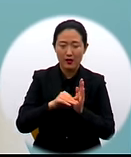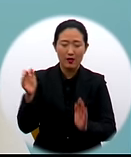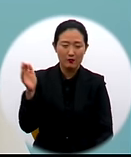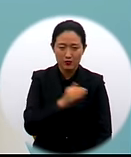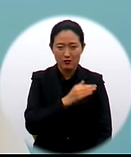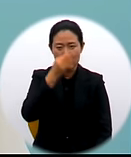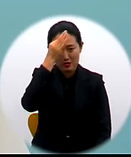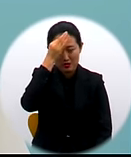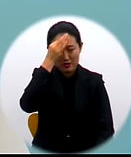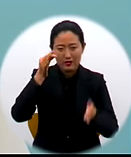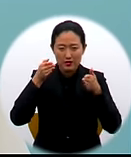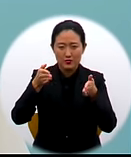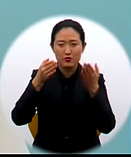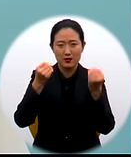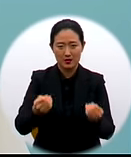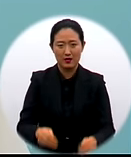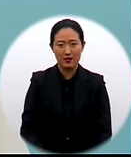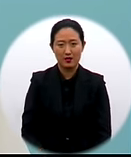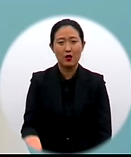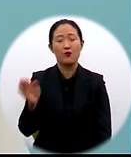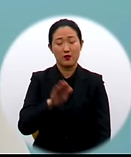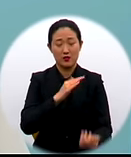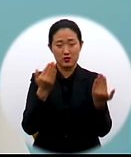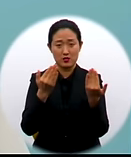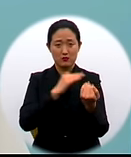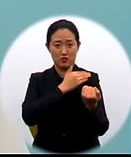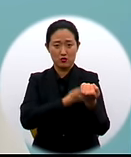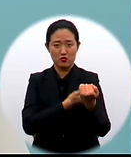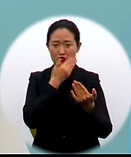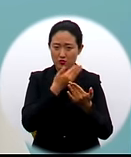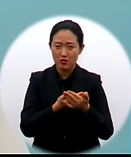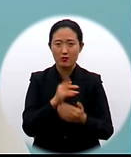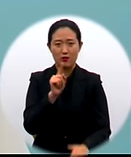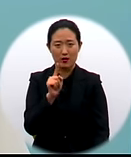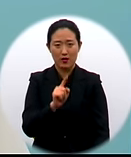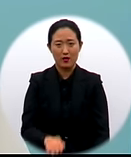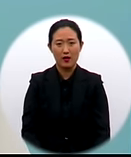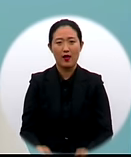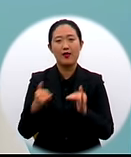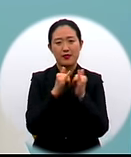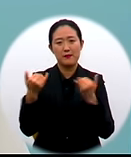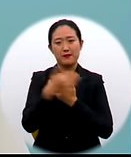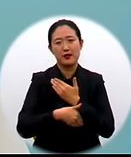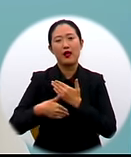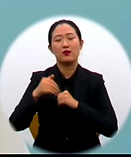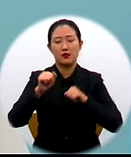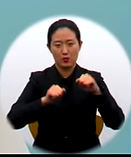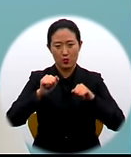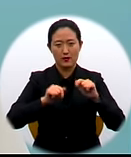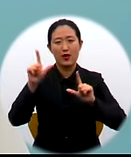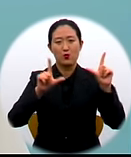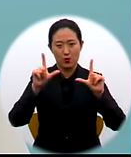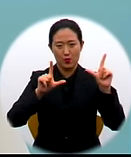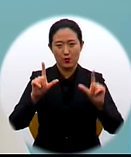영역, 지식적인 영역에 집중하시는 경우가 많습니다. 직무 역량에서 굉장히 중요한 영역 중에 하나는 아까 말씀드렸던 것처럼 태도, 그 사람이 가지고 있는